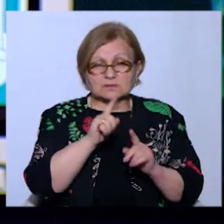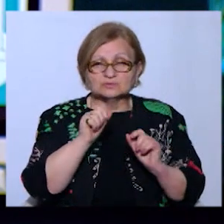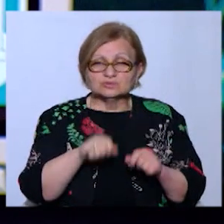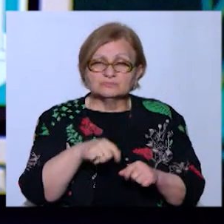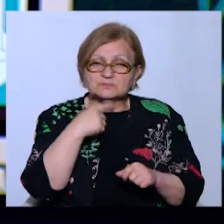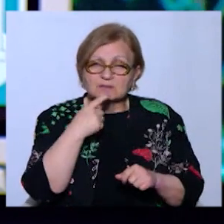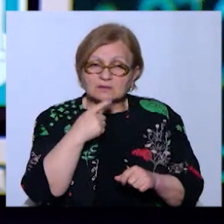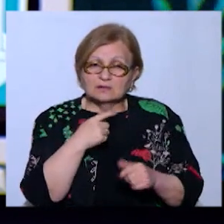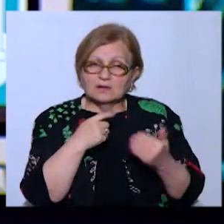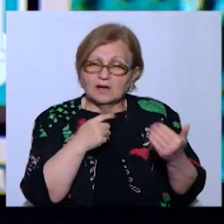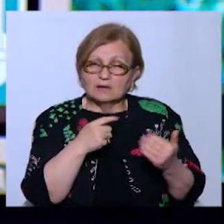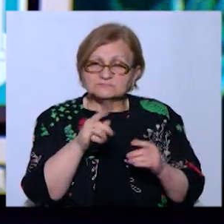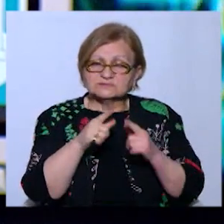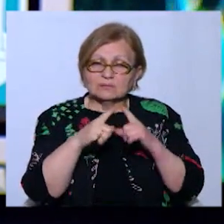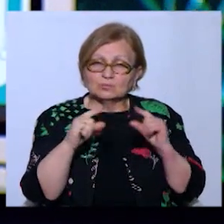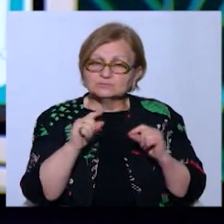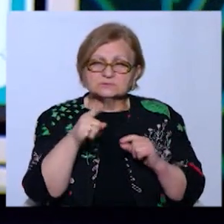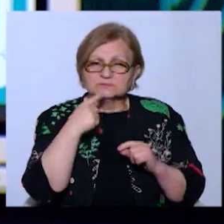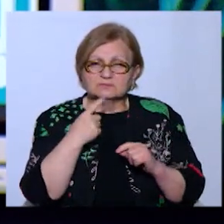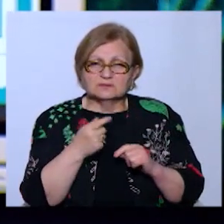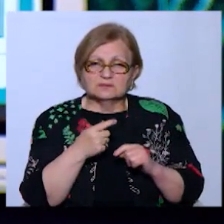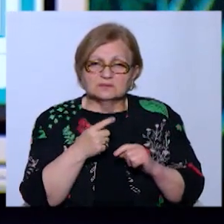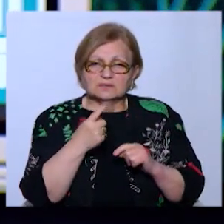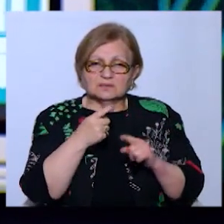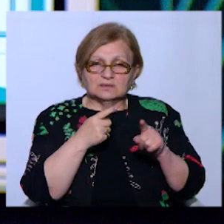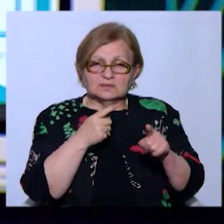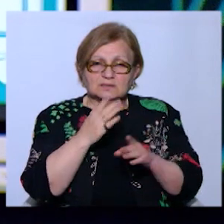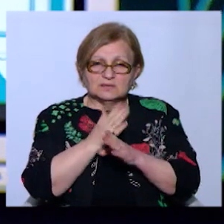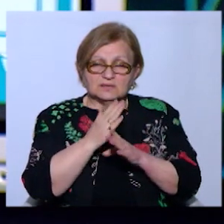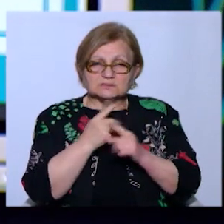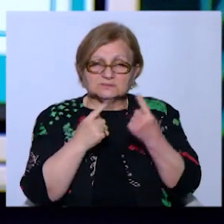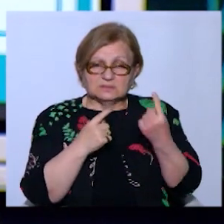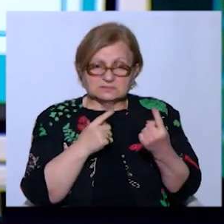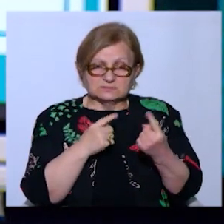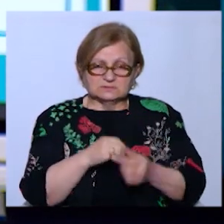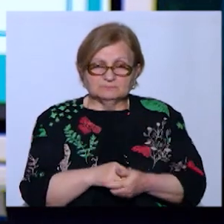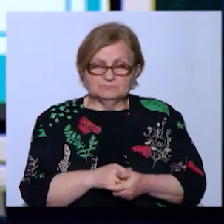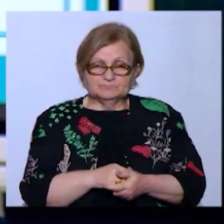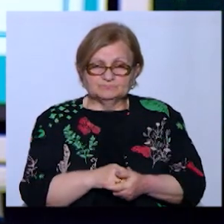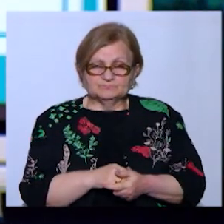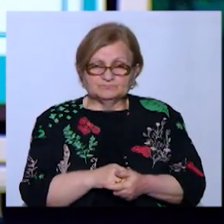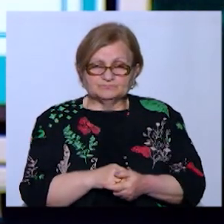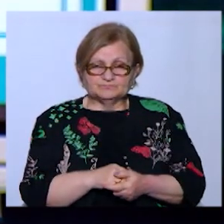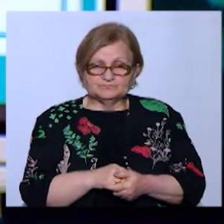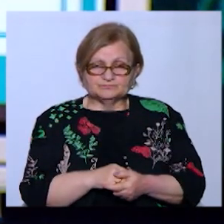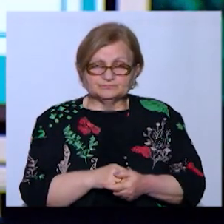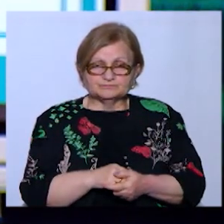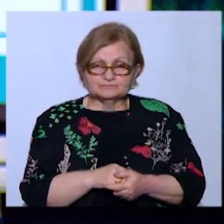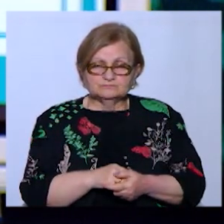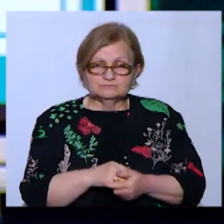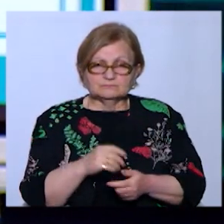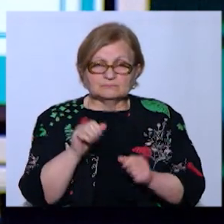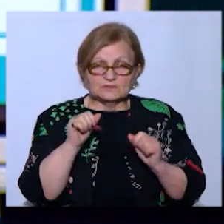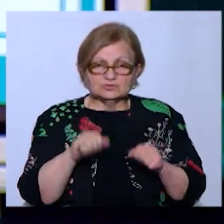შეგვიძლია ვთქვა ამ მართკუთხა სამკუთხედზე? ანუ ეს არის 1, AD არის 1. ხო? და შეგვიძლია